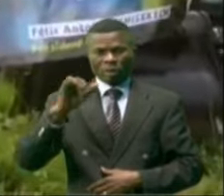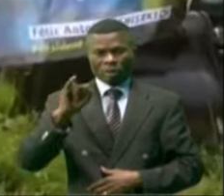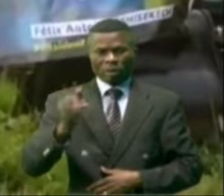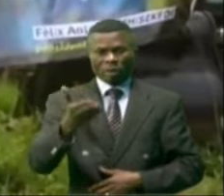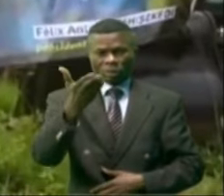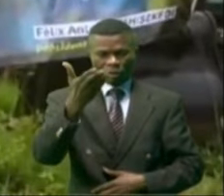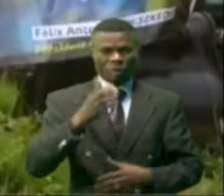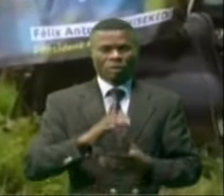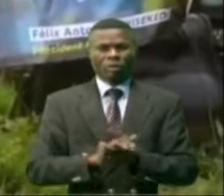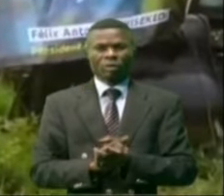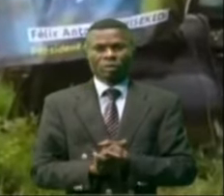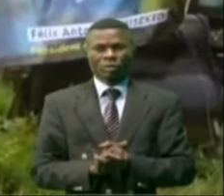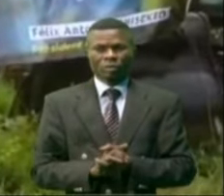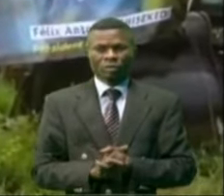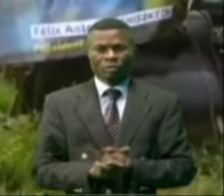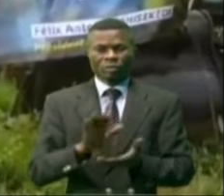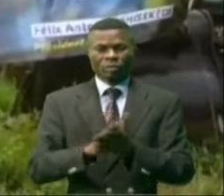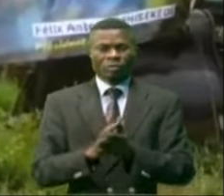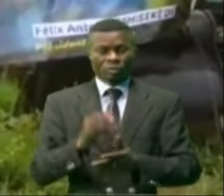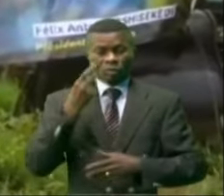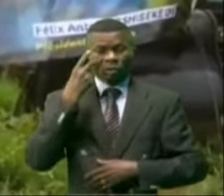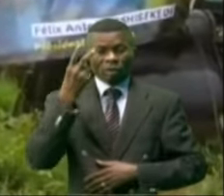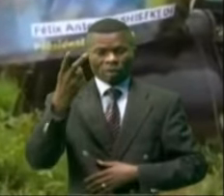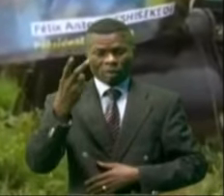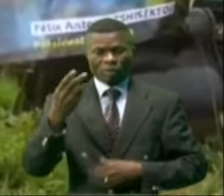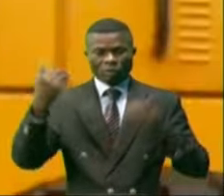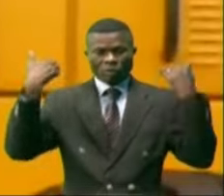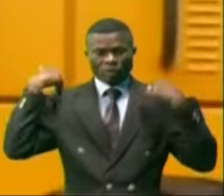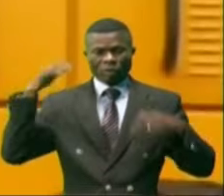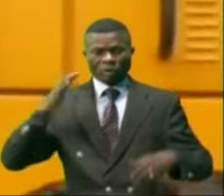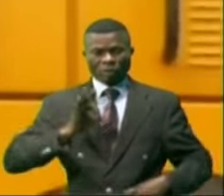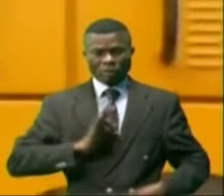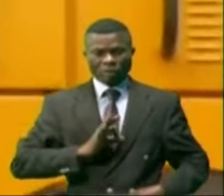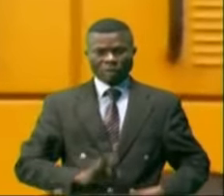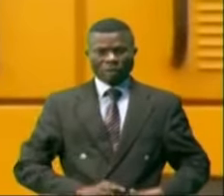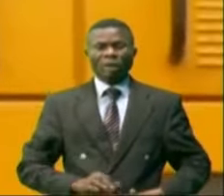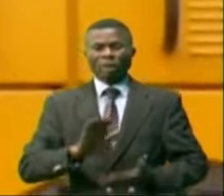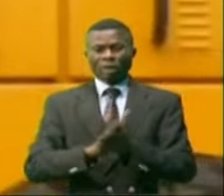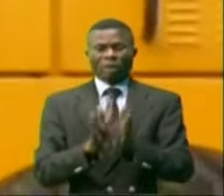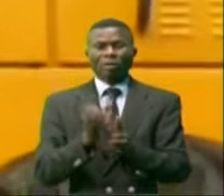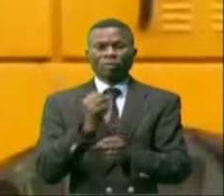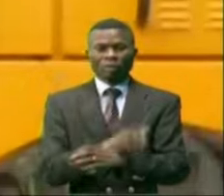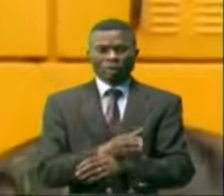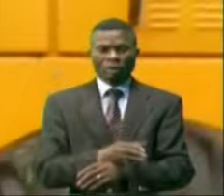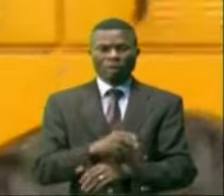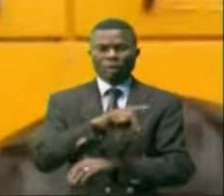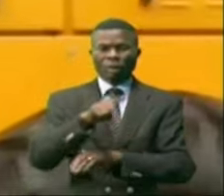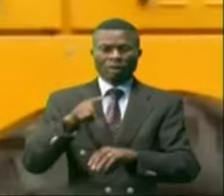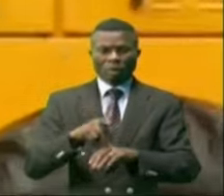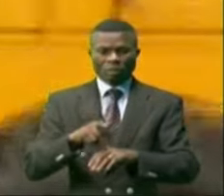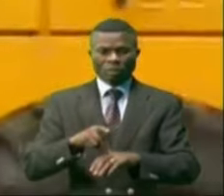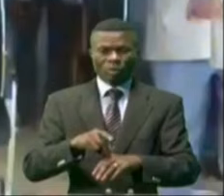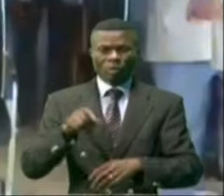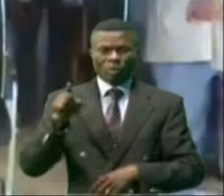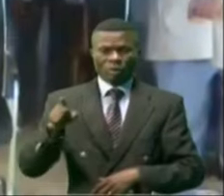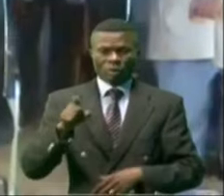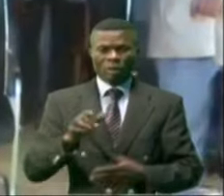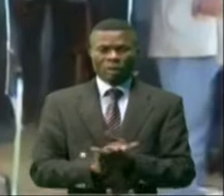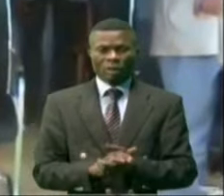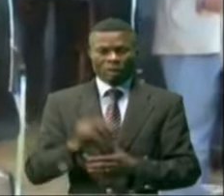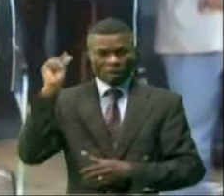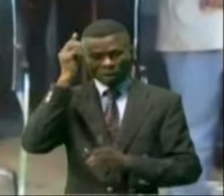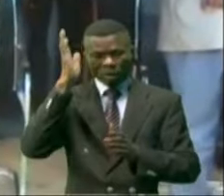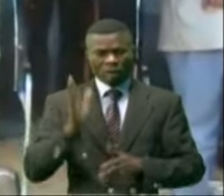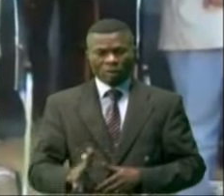Dans le souci de matérialiser la vision du chef de l'État, Félix Tshisekedi Tshilombo, dans la province de Ubangi, le gouvernement